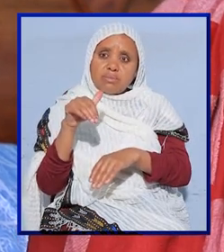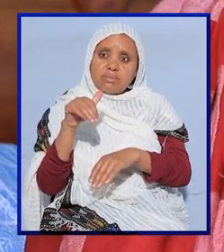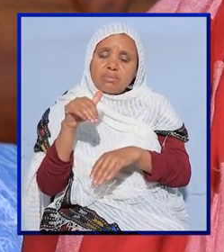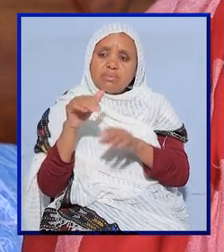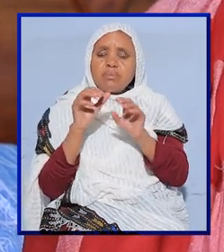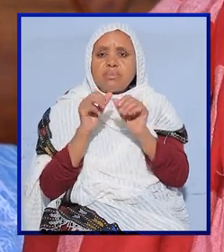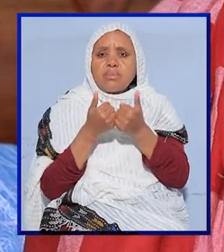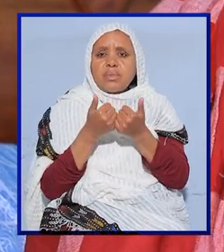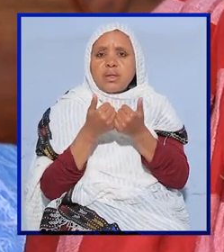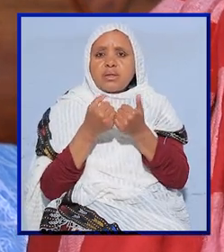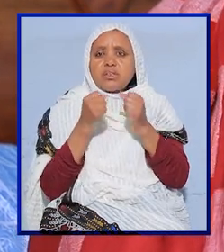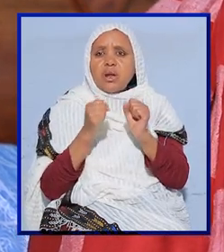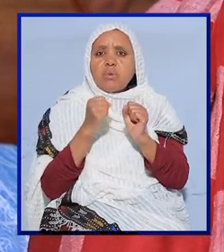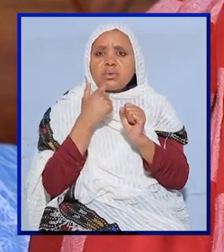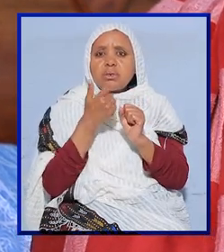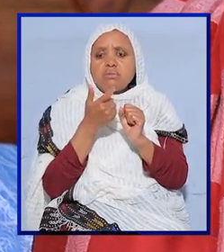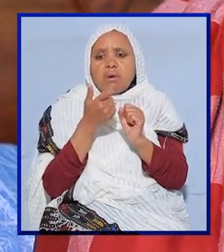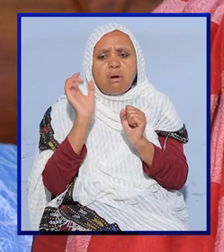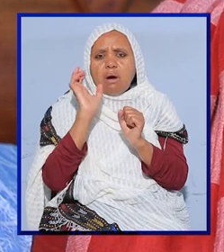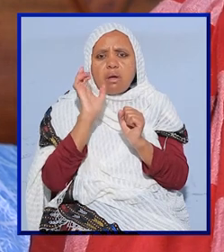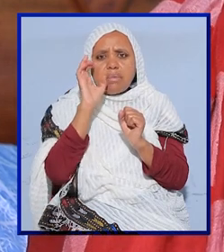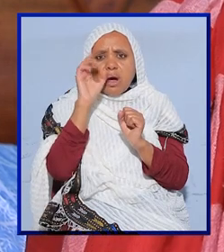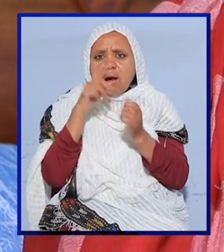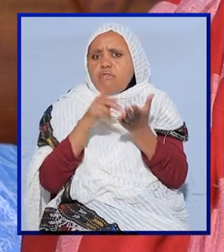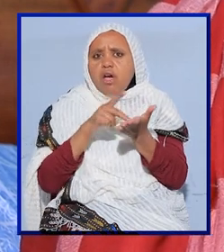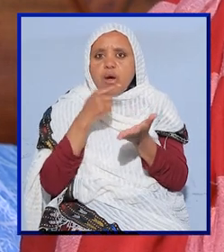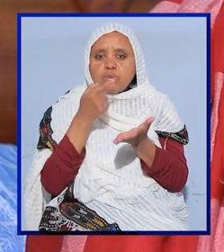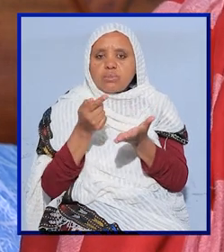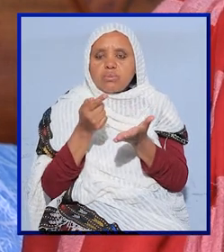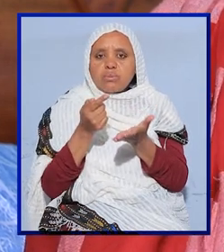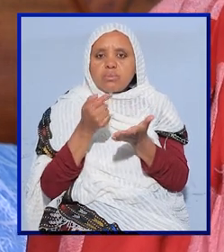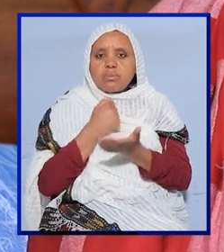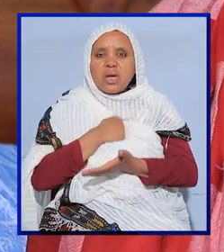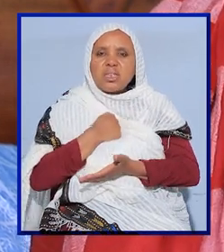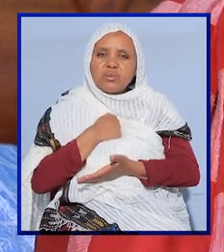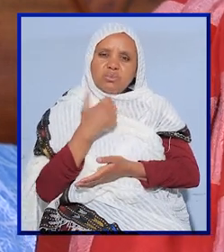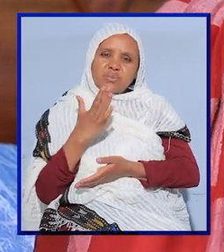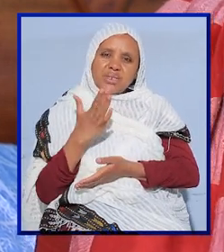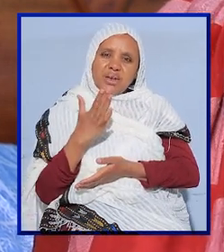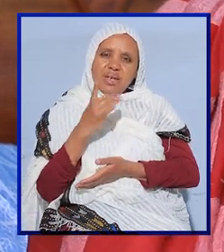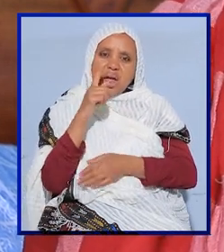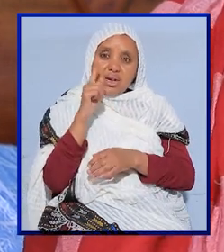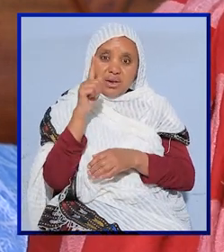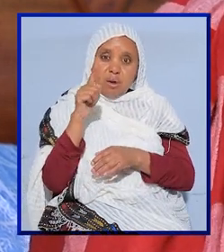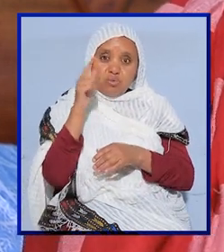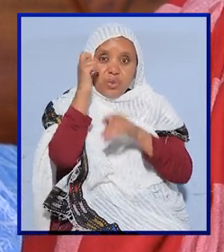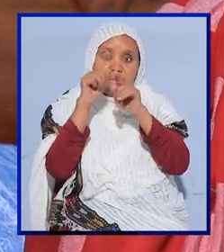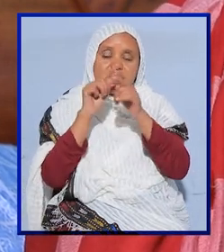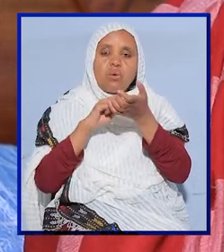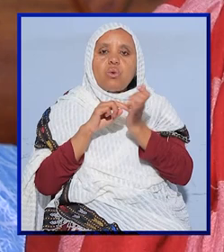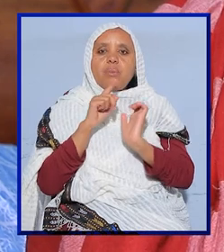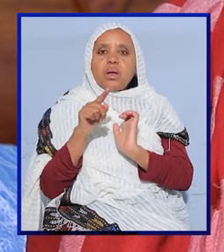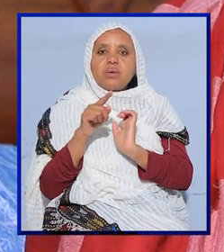የቀረብኩት። እንዴት እችላለሁ ምናምን ስለ አይክፈ ያሉና ከዛ አሳዘንኩት መሰለኝ።